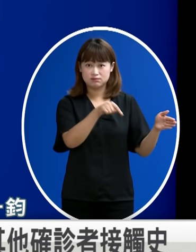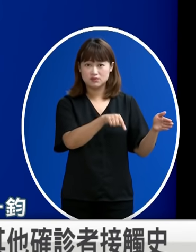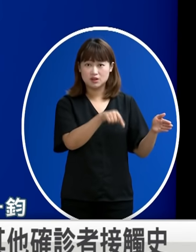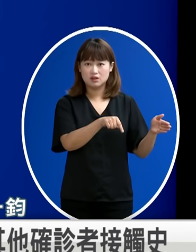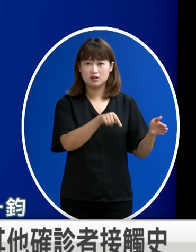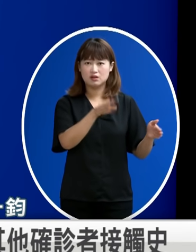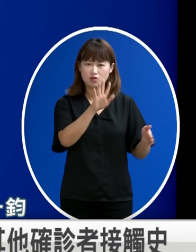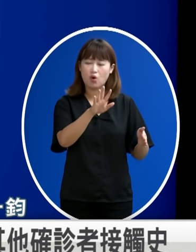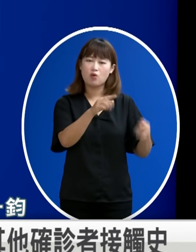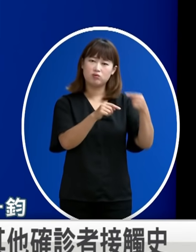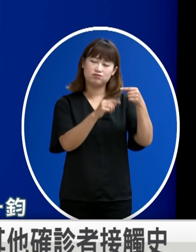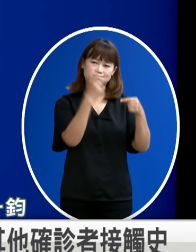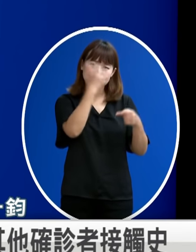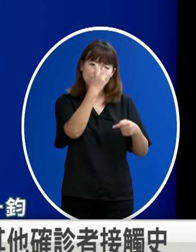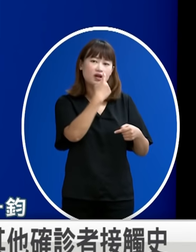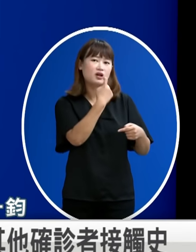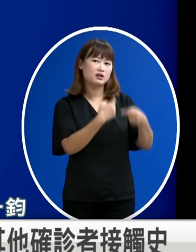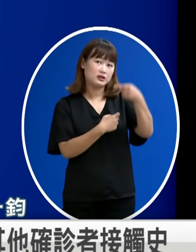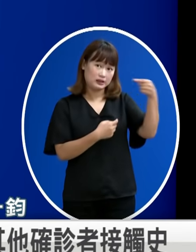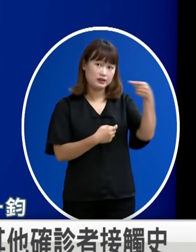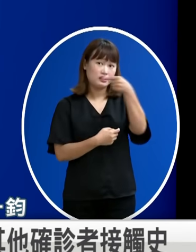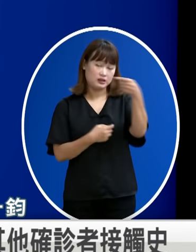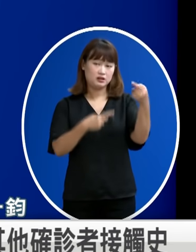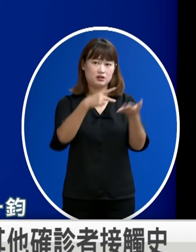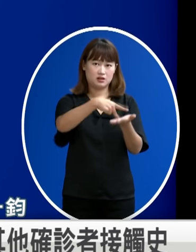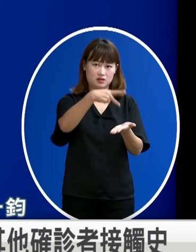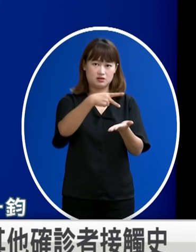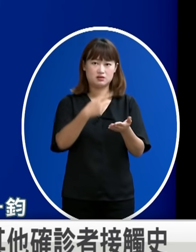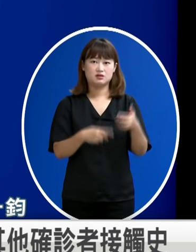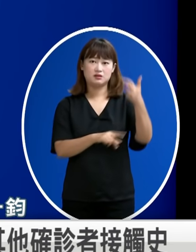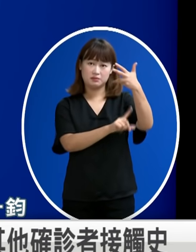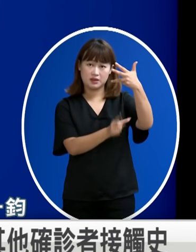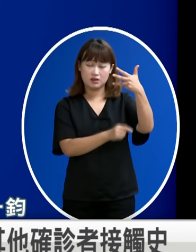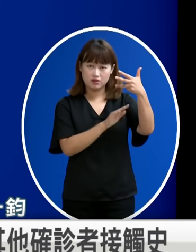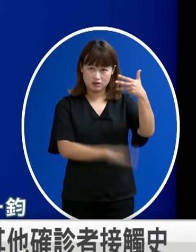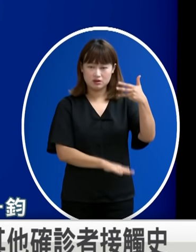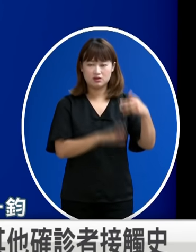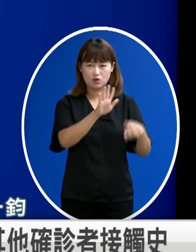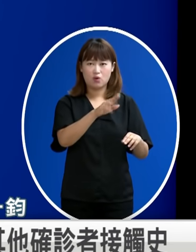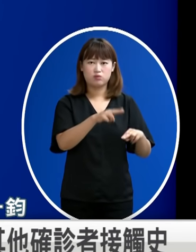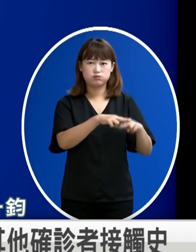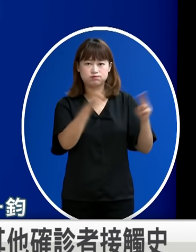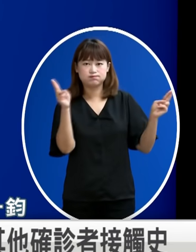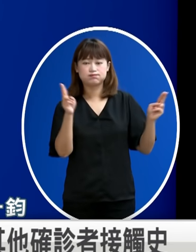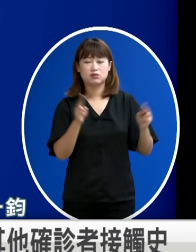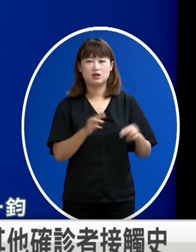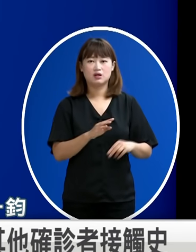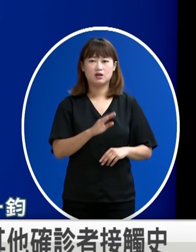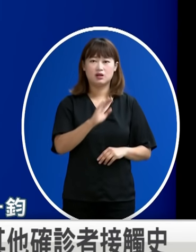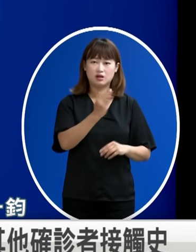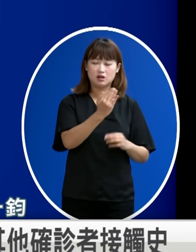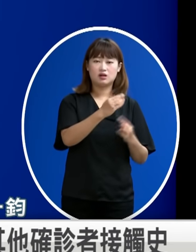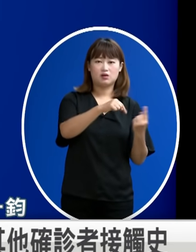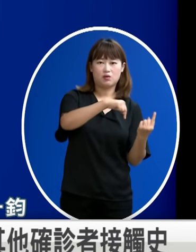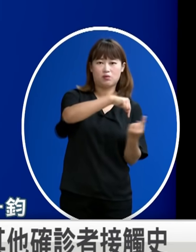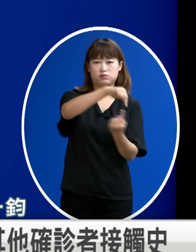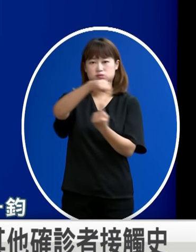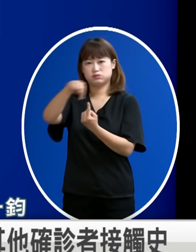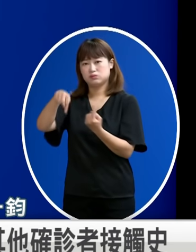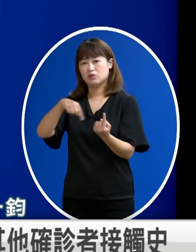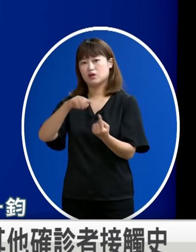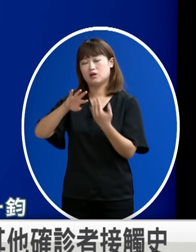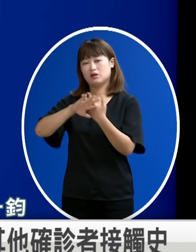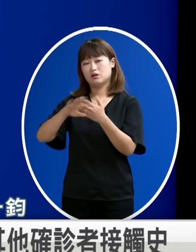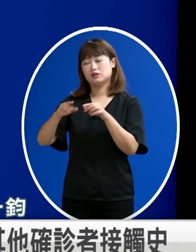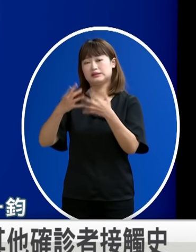有 PCR 阴性2次哈，在8月底的时候一度解除隔离哈，可是后续因为她要转到机构去住，又做